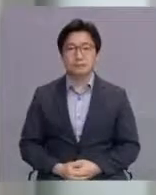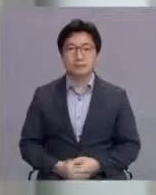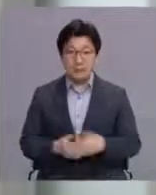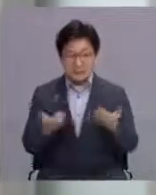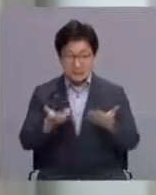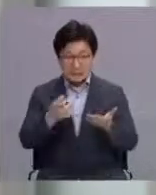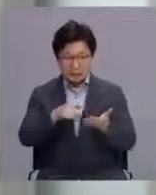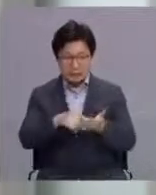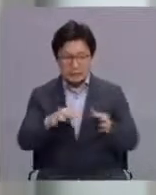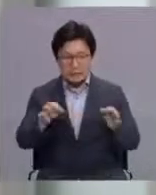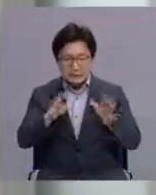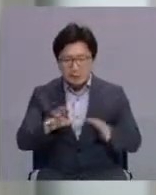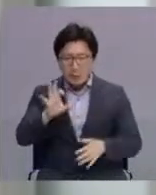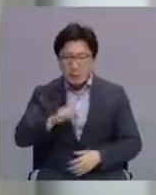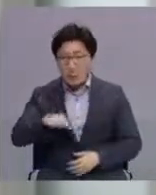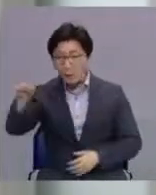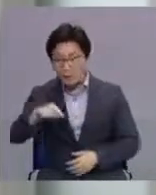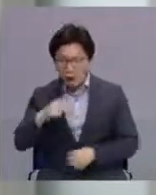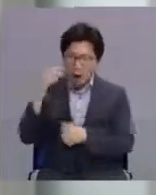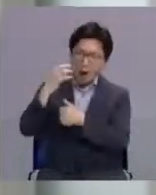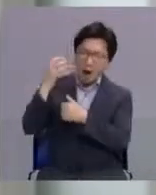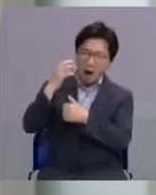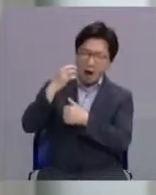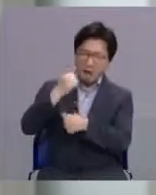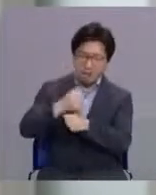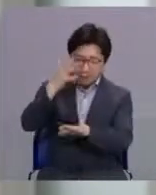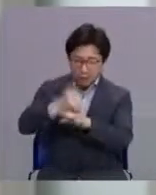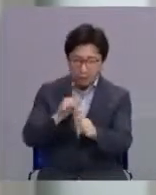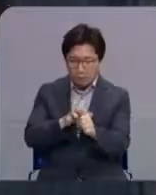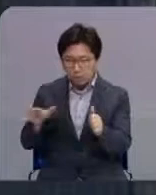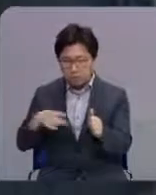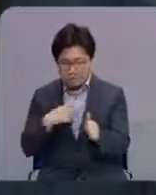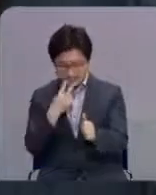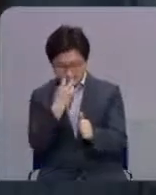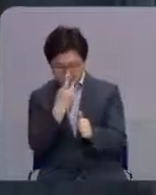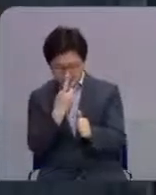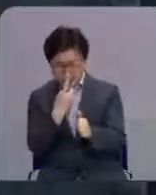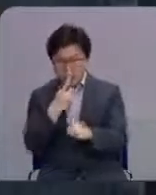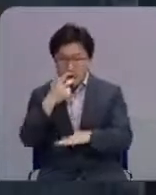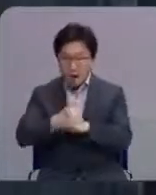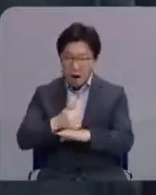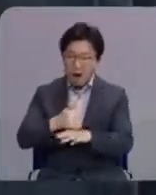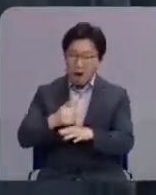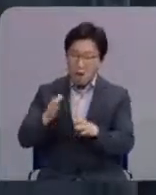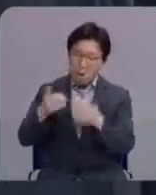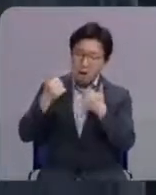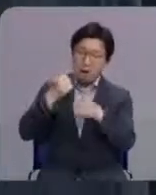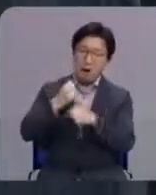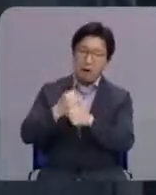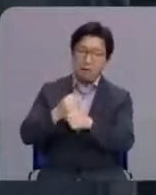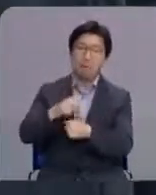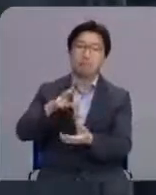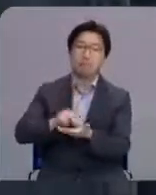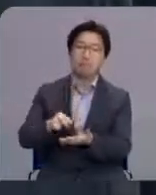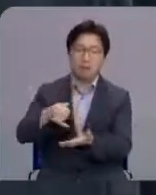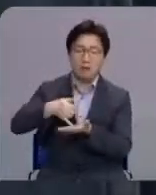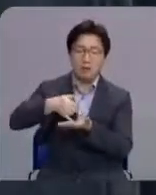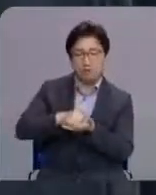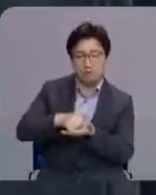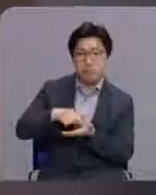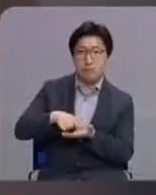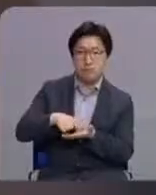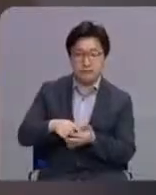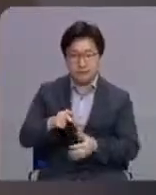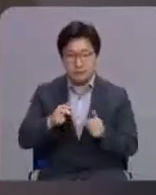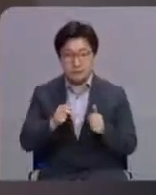작업 중 화장실에 간 일로 구박받다 따돌림에 감시까지 당하며 인격모독에 시달렸다는 20대 웹디자이너. 신고도